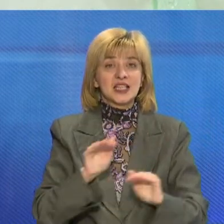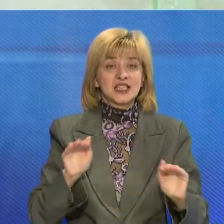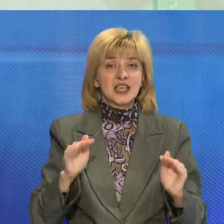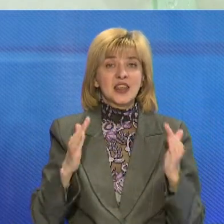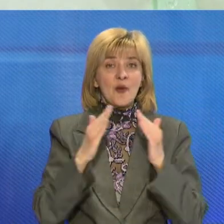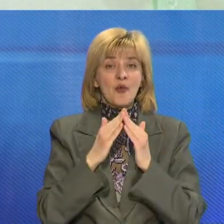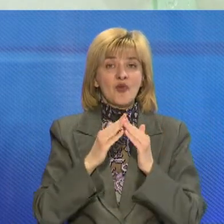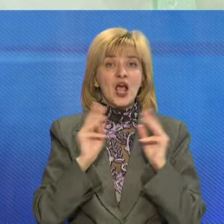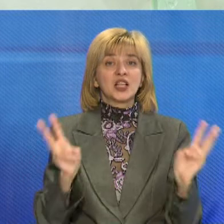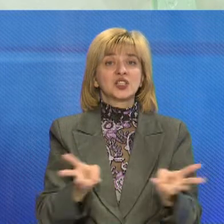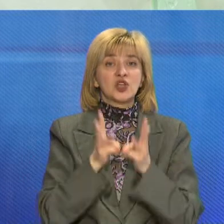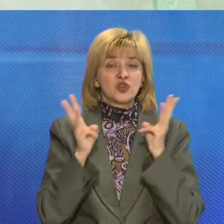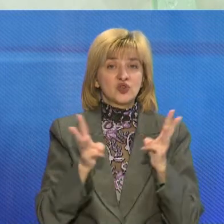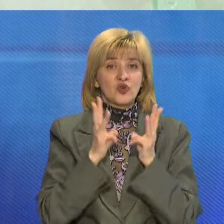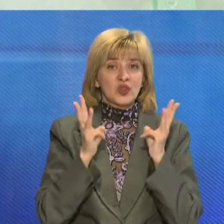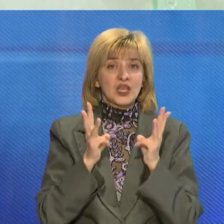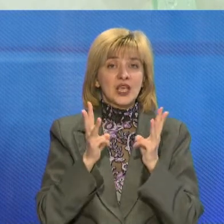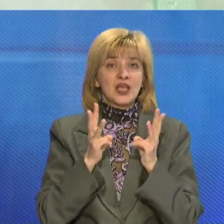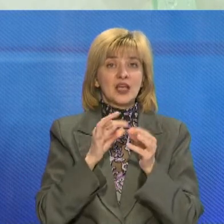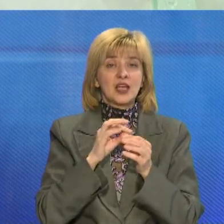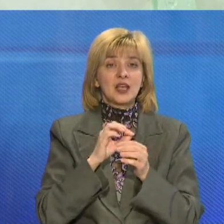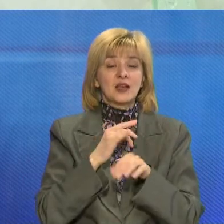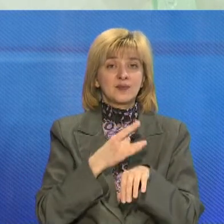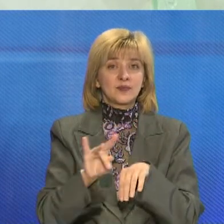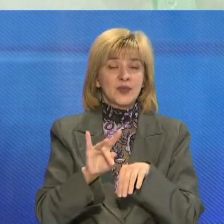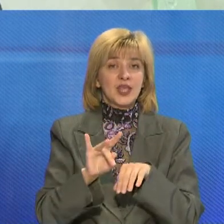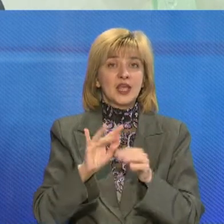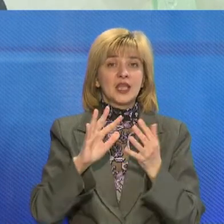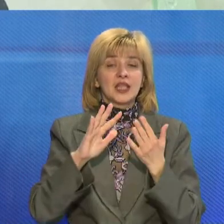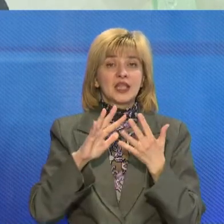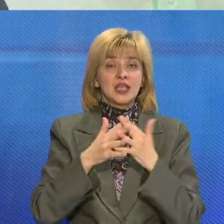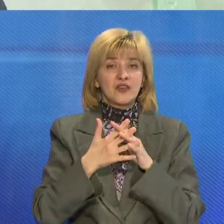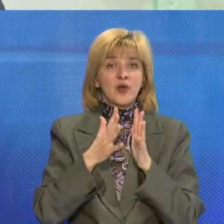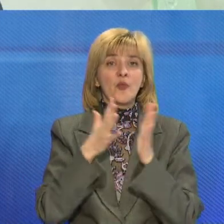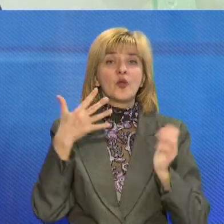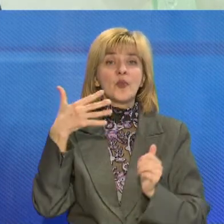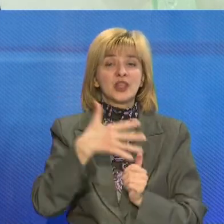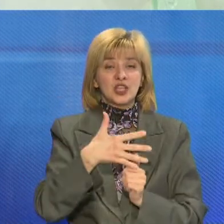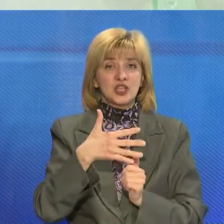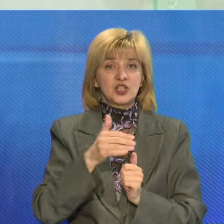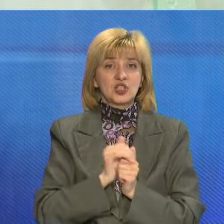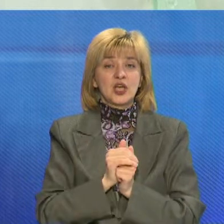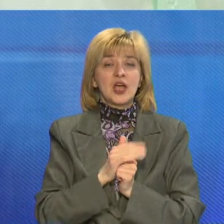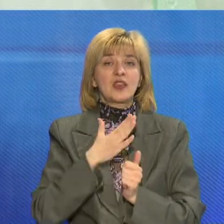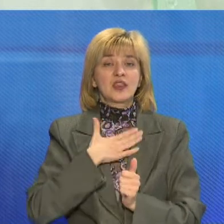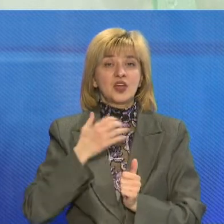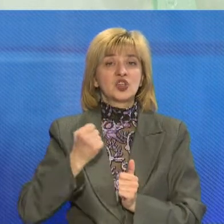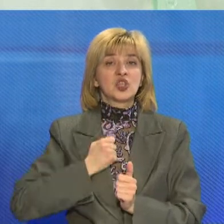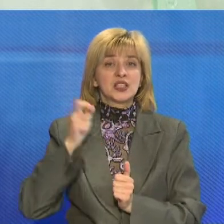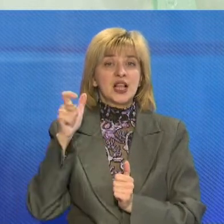домов, а сожженные деревни, более 5000 деревень сожжено в нашей стране. Наш солдат,